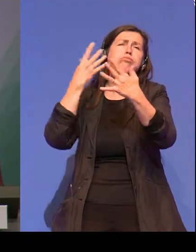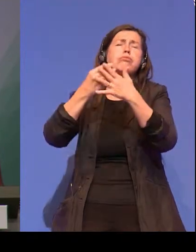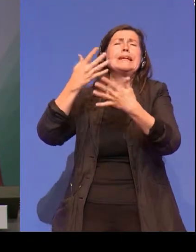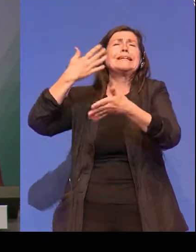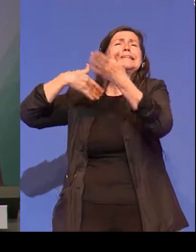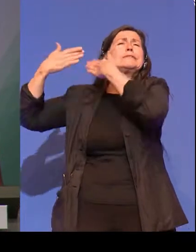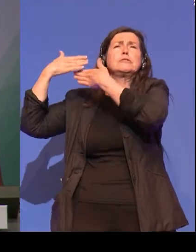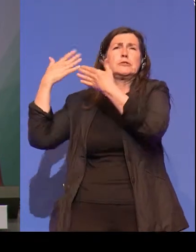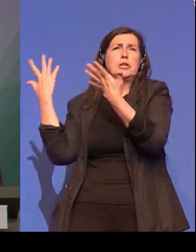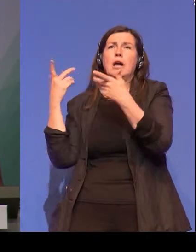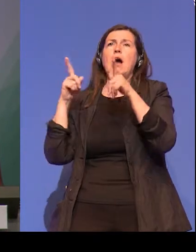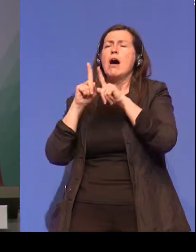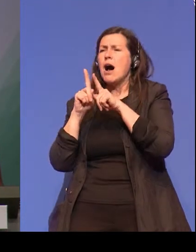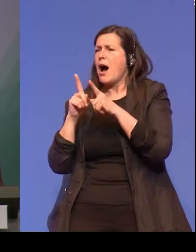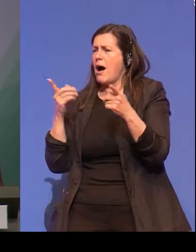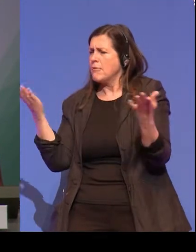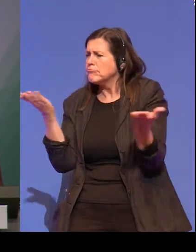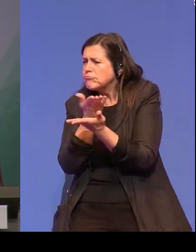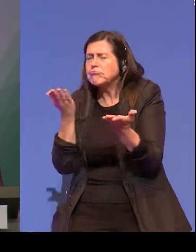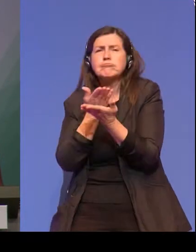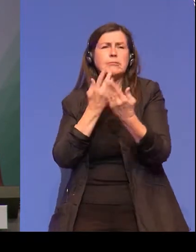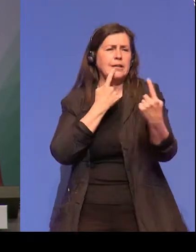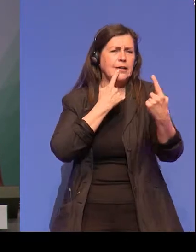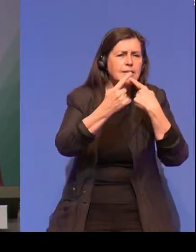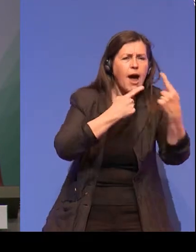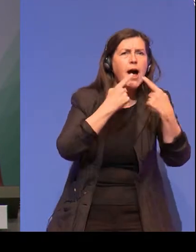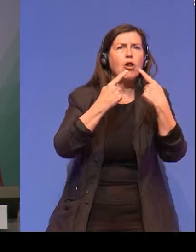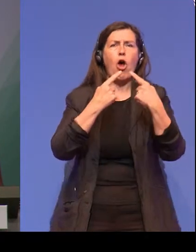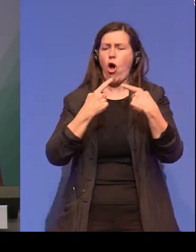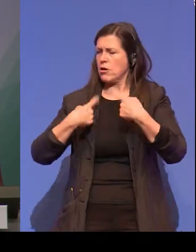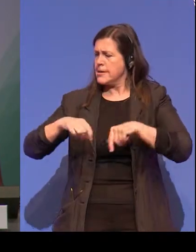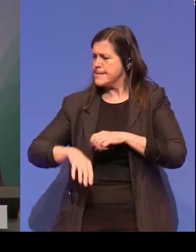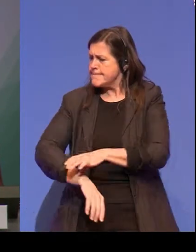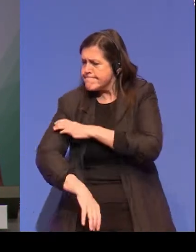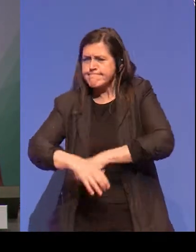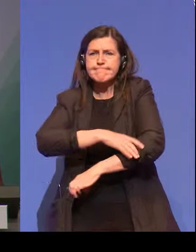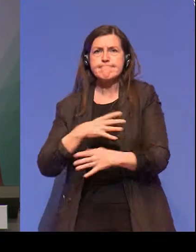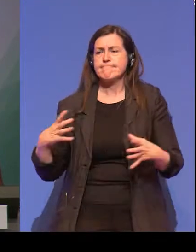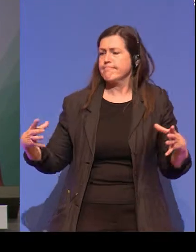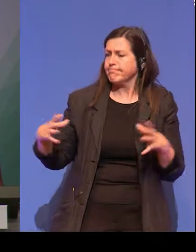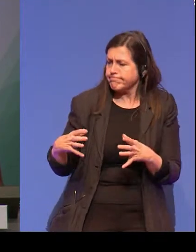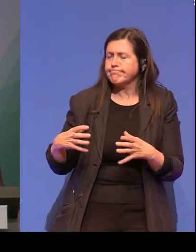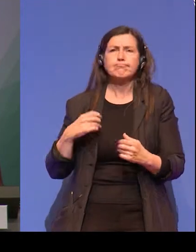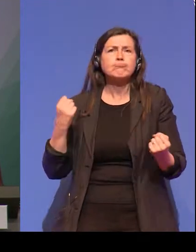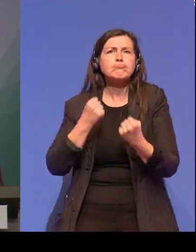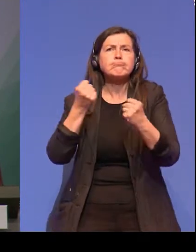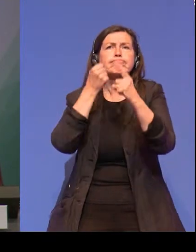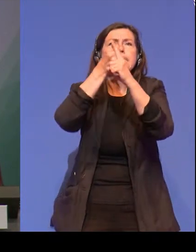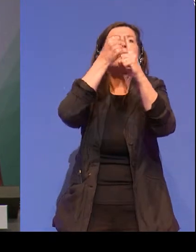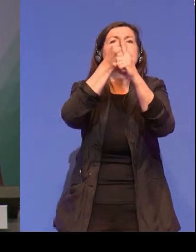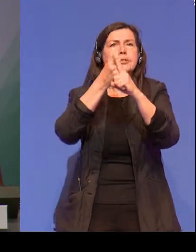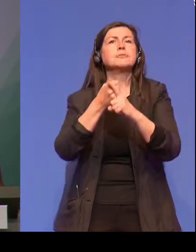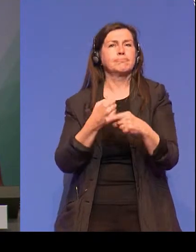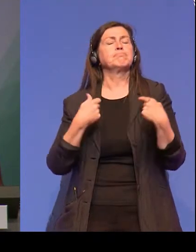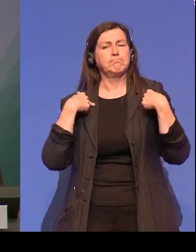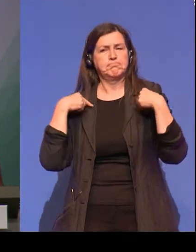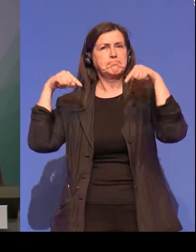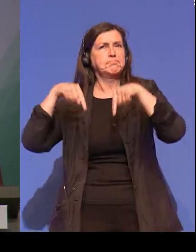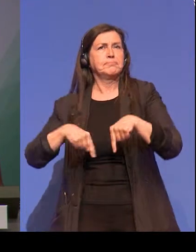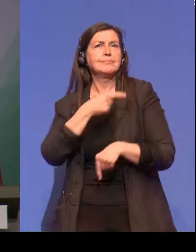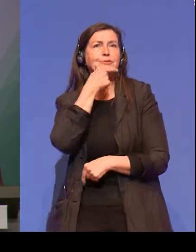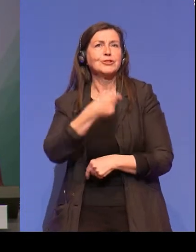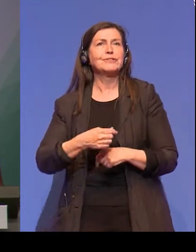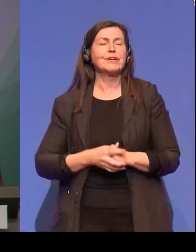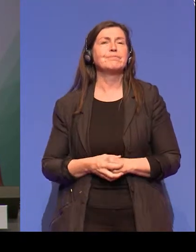commune. Comptant sur son sol de nombreuses organisations internationales dont l'objectif